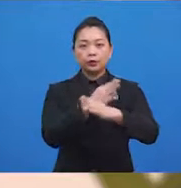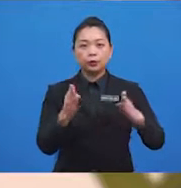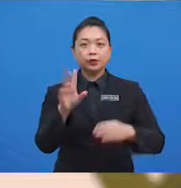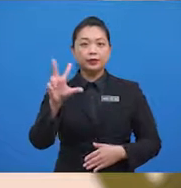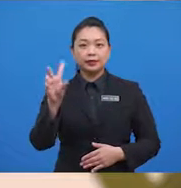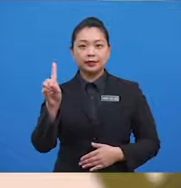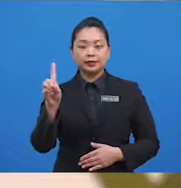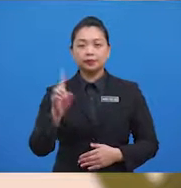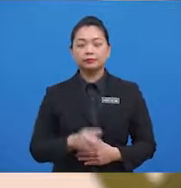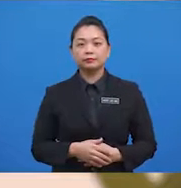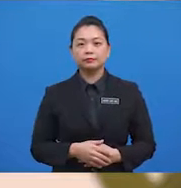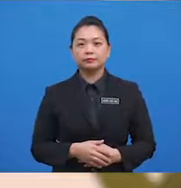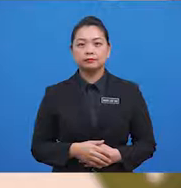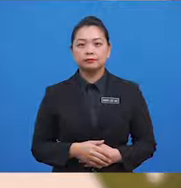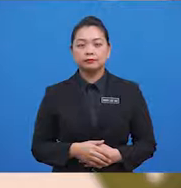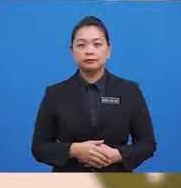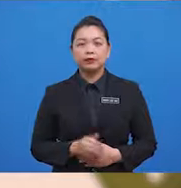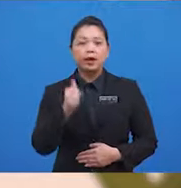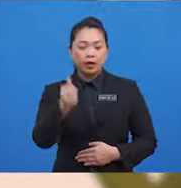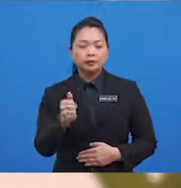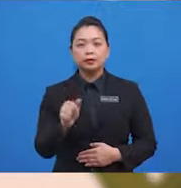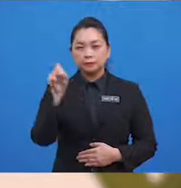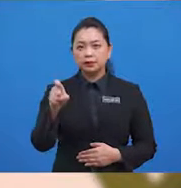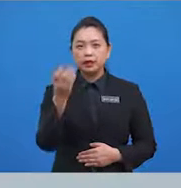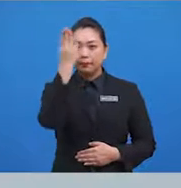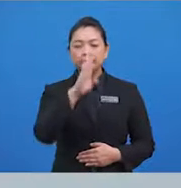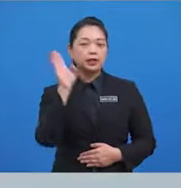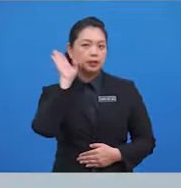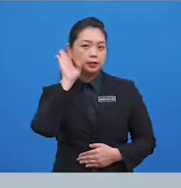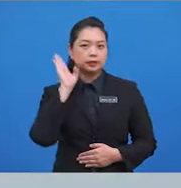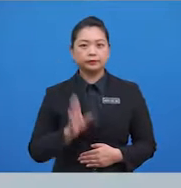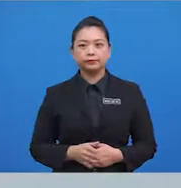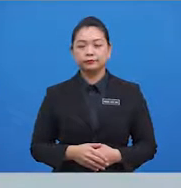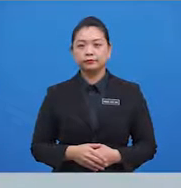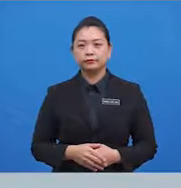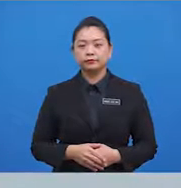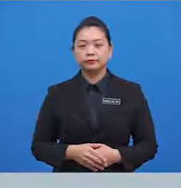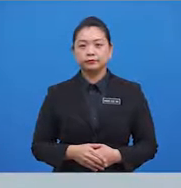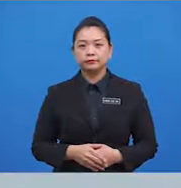3D? Cikgu pasti anda pernah mendengarnya.